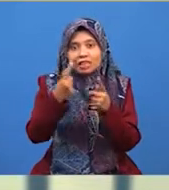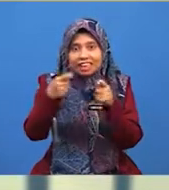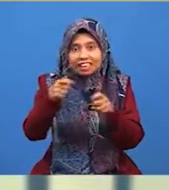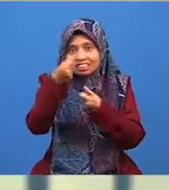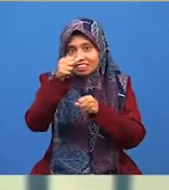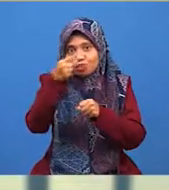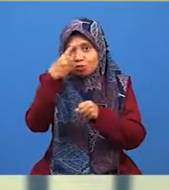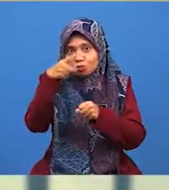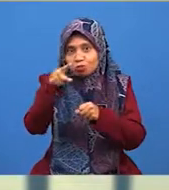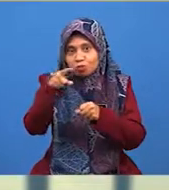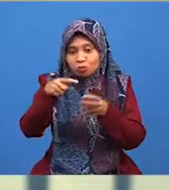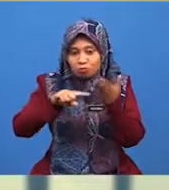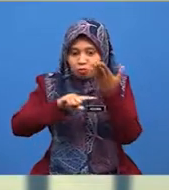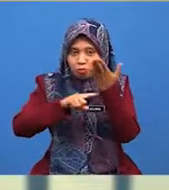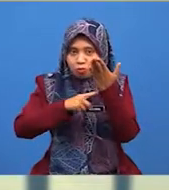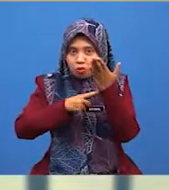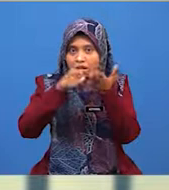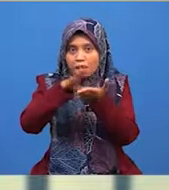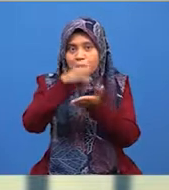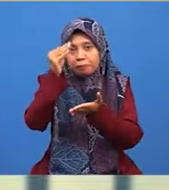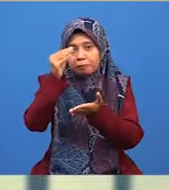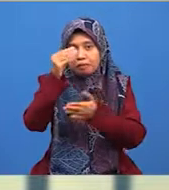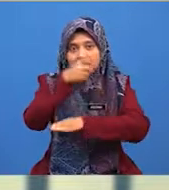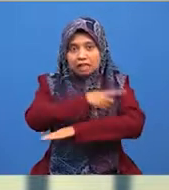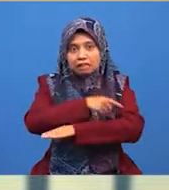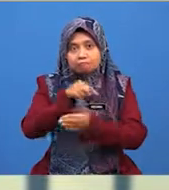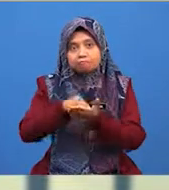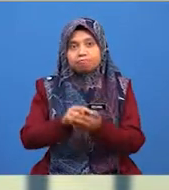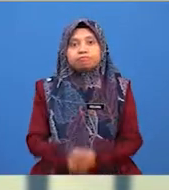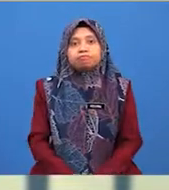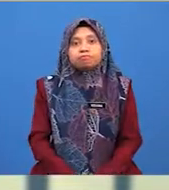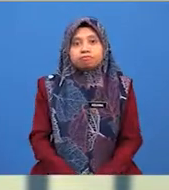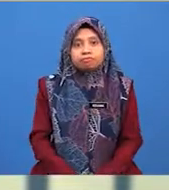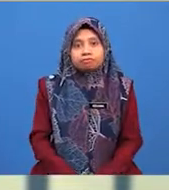bersedia untuk memulakan pembelajaran pada hari ini.